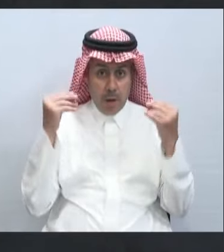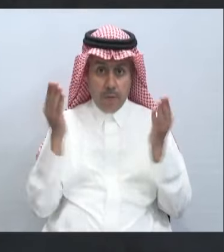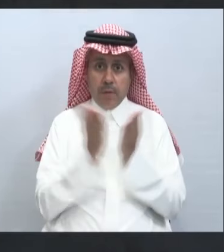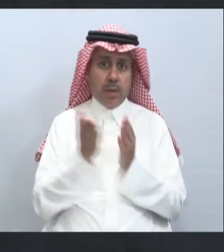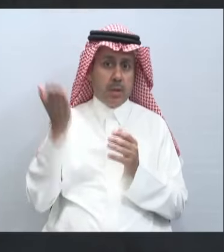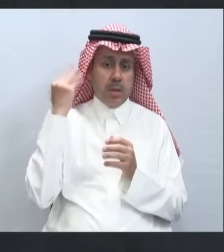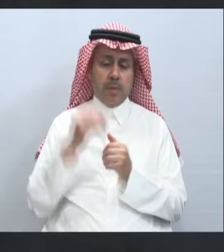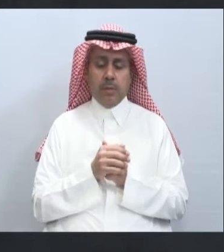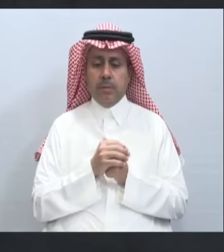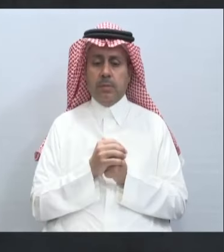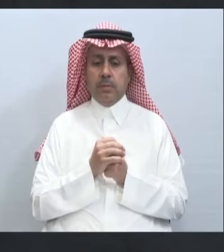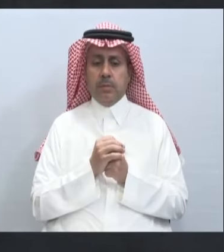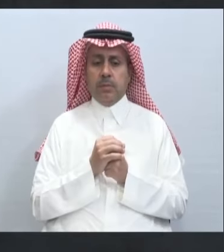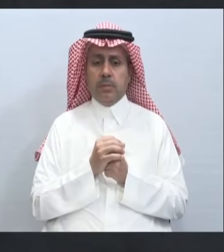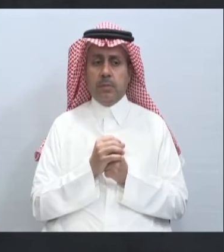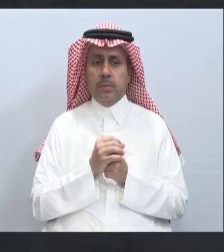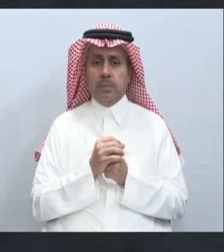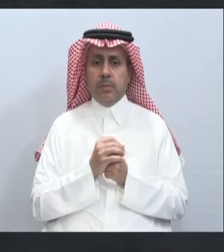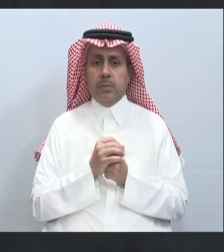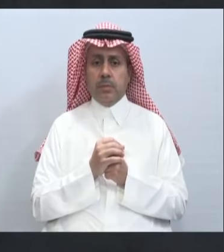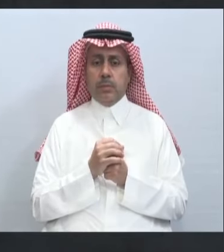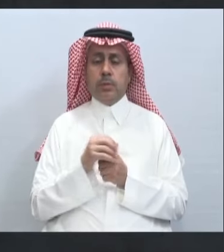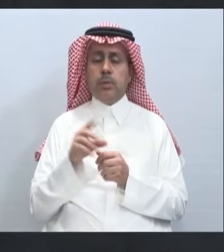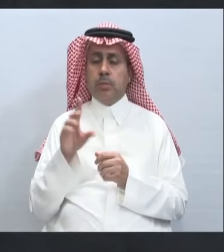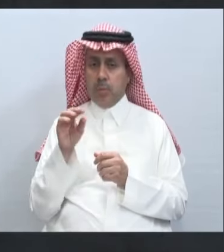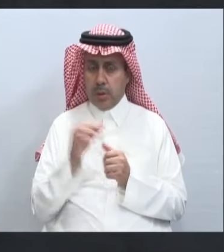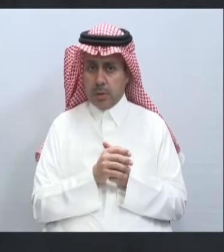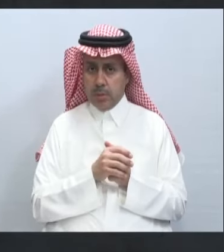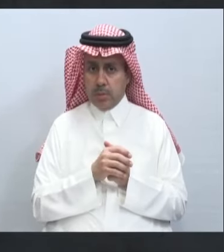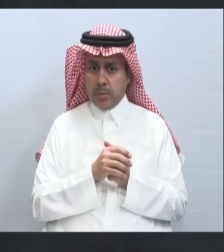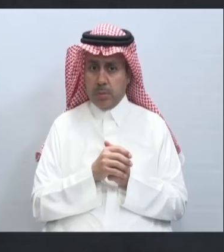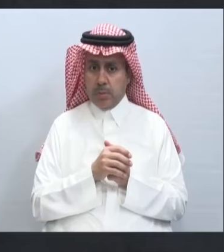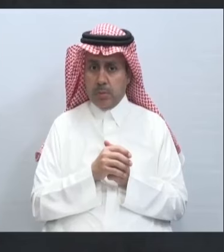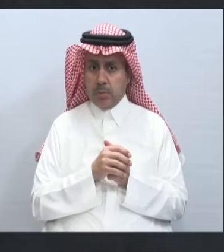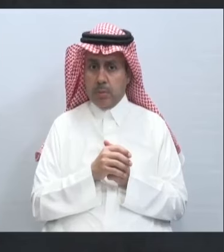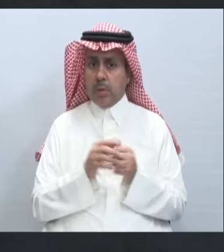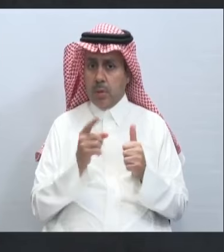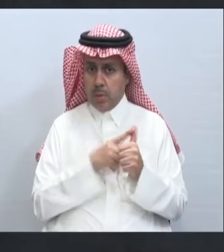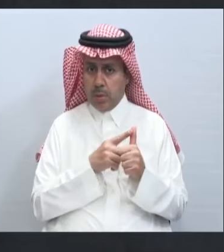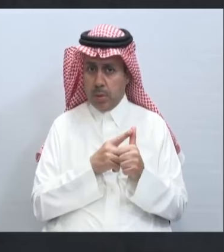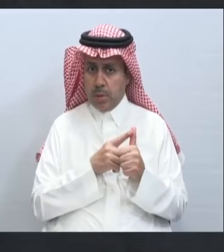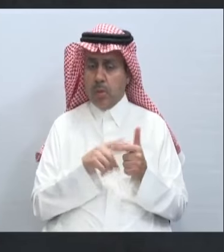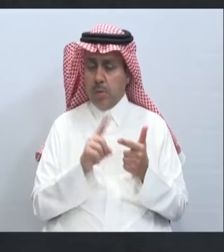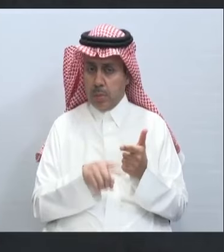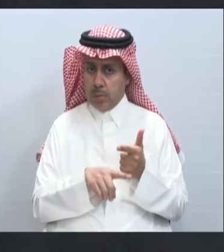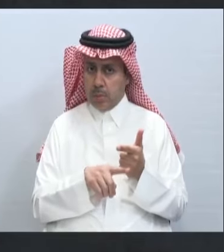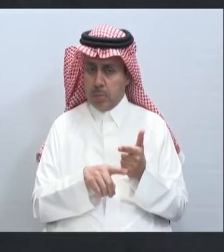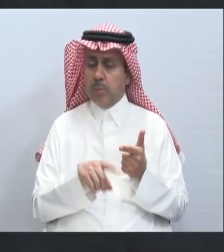الدرس السابق جيد وايضا